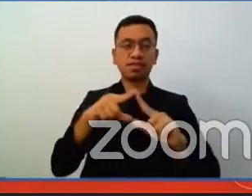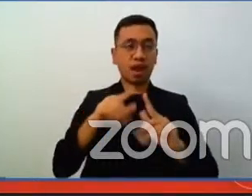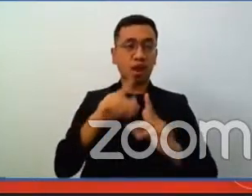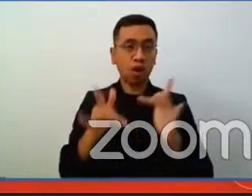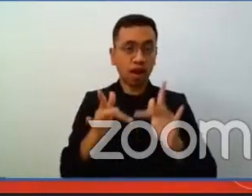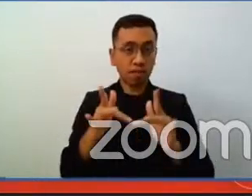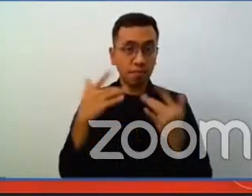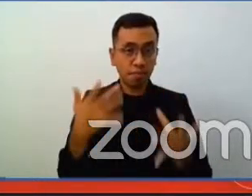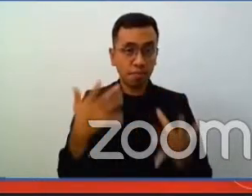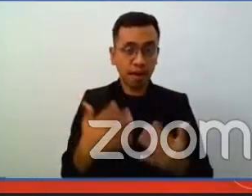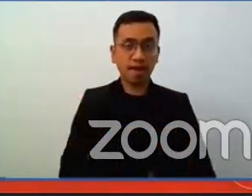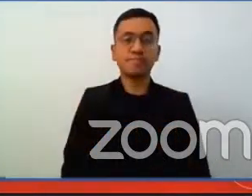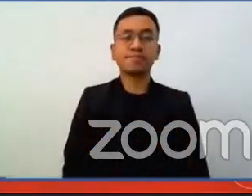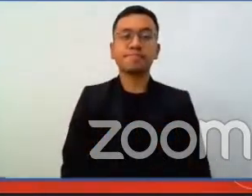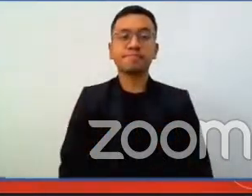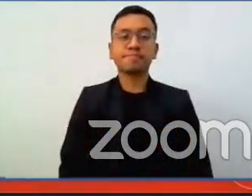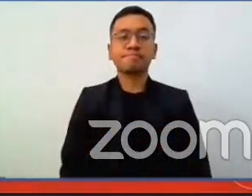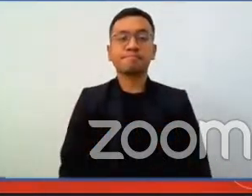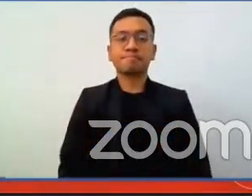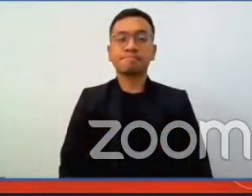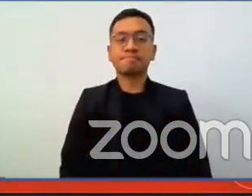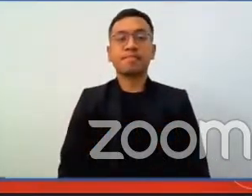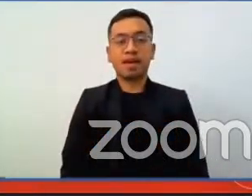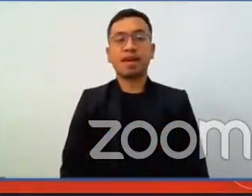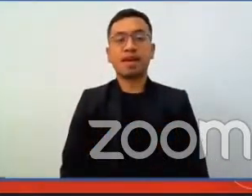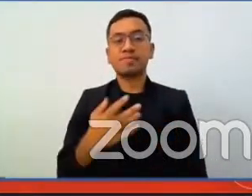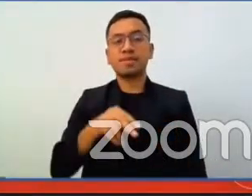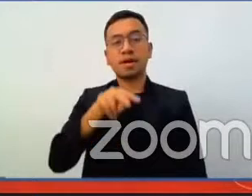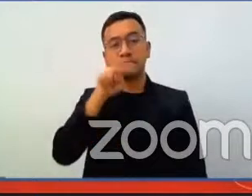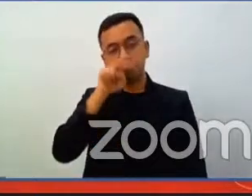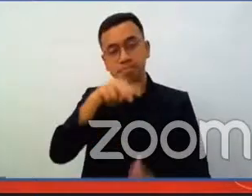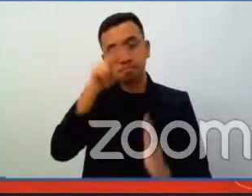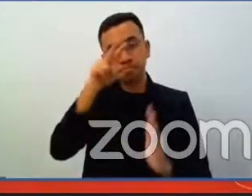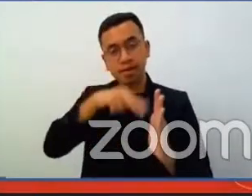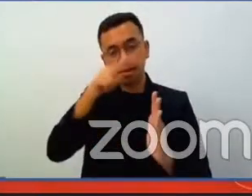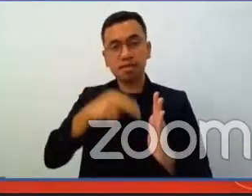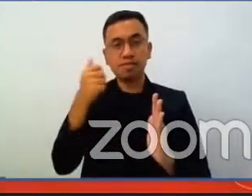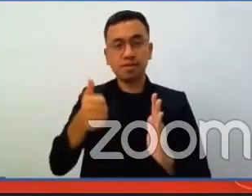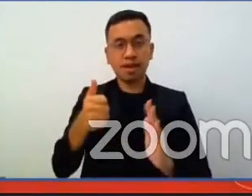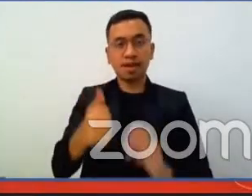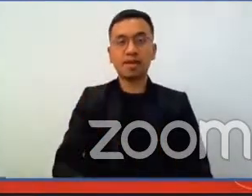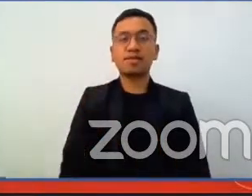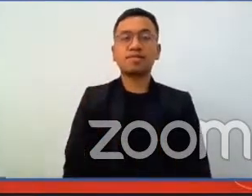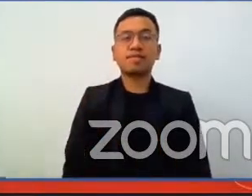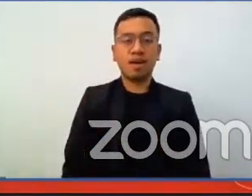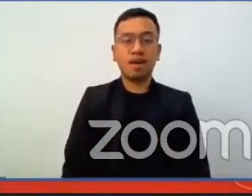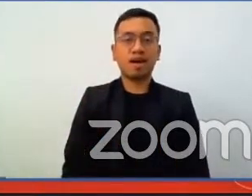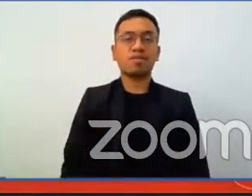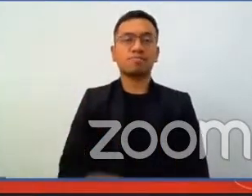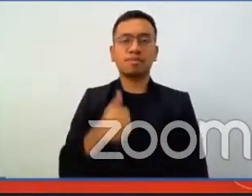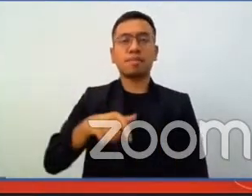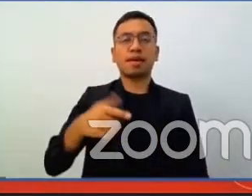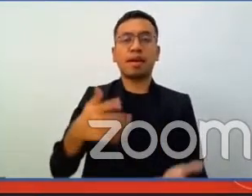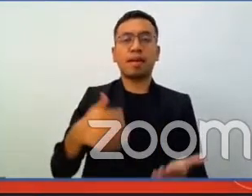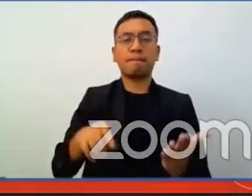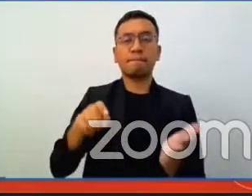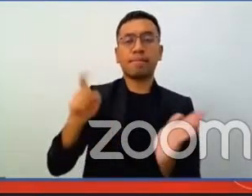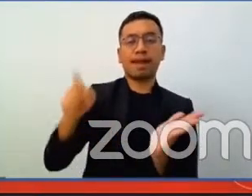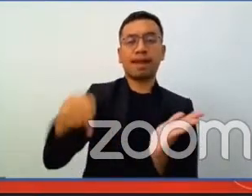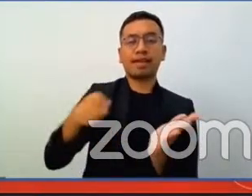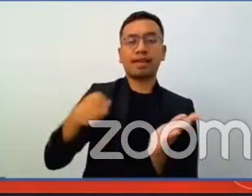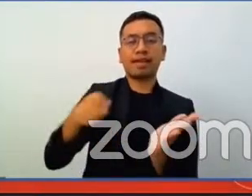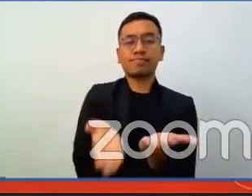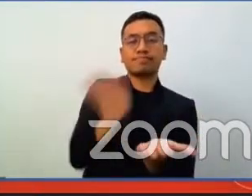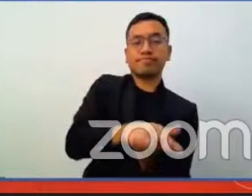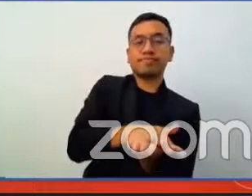Nah, di sini bisa kita gunakan untuk membaca. Ini tinggal diklik aja pakai mouse Bapak Ibu, digerakkan pakai mouse ya. Jadi nanti